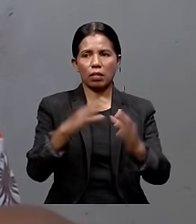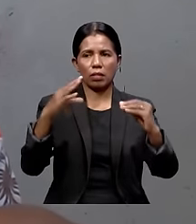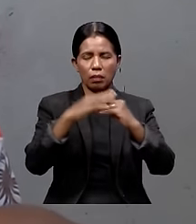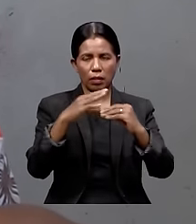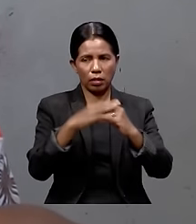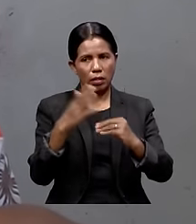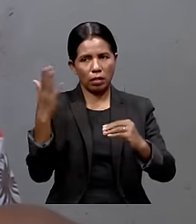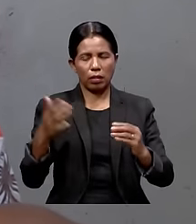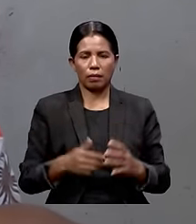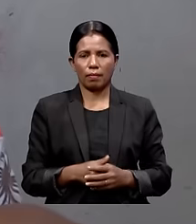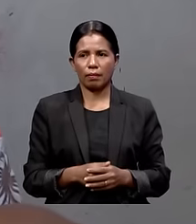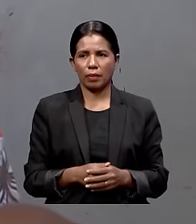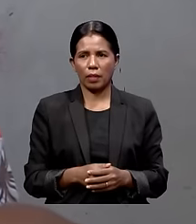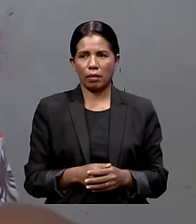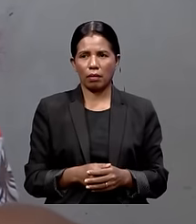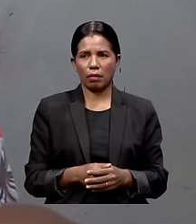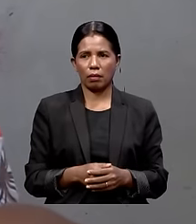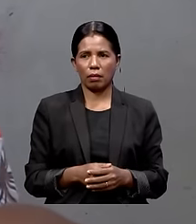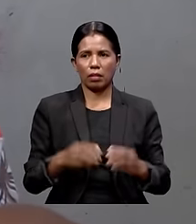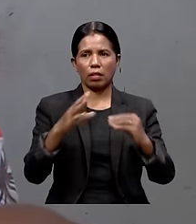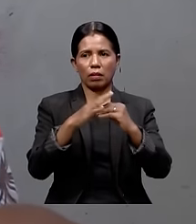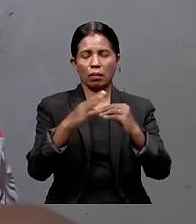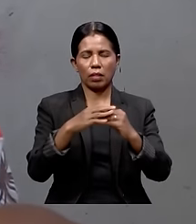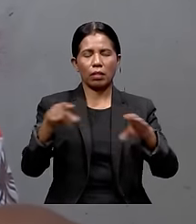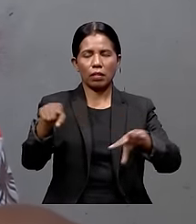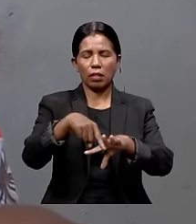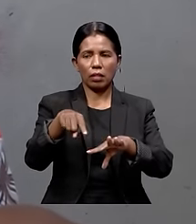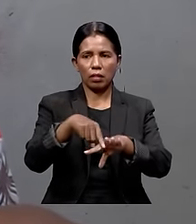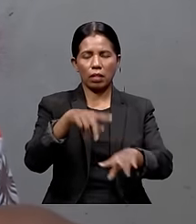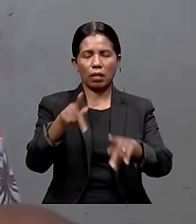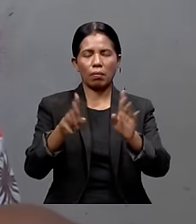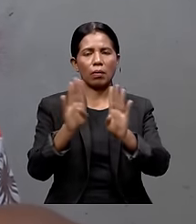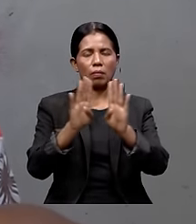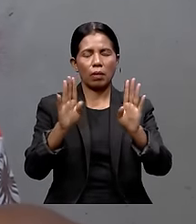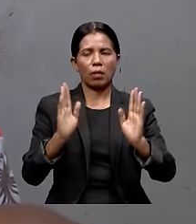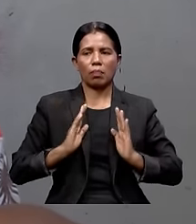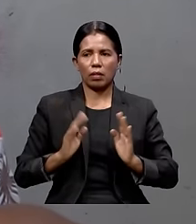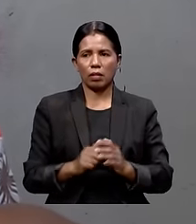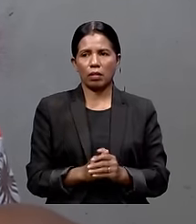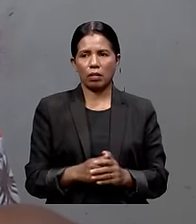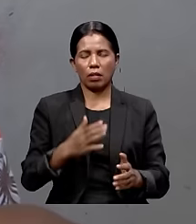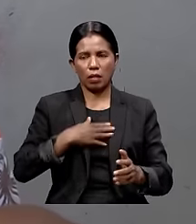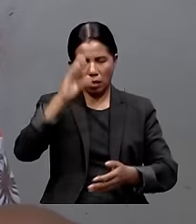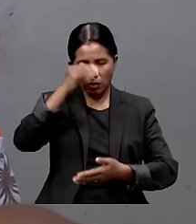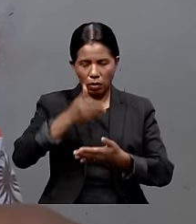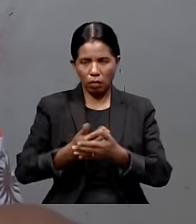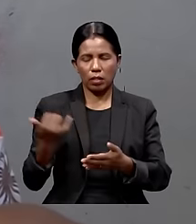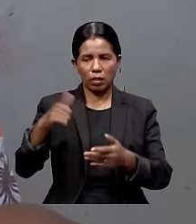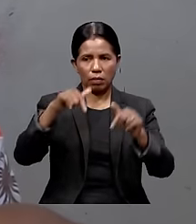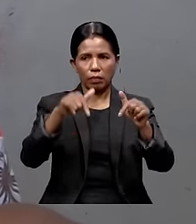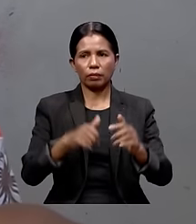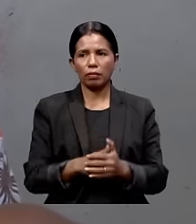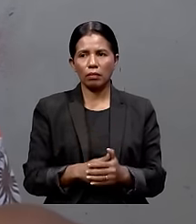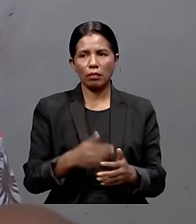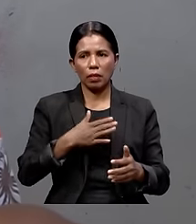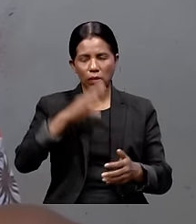sih ni pada antau, ni sepatu hal sinir sih ni emak bot ni mak ni, aku dia lah apa ni hal nuan sih mak ni, aku dia hal